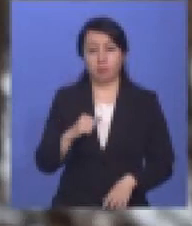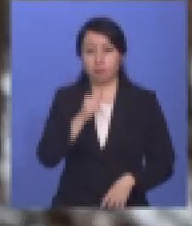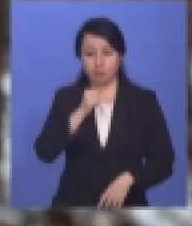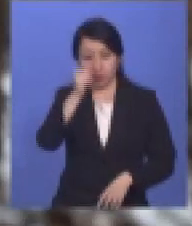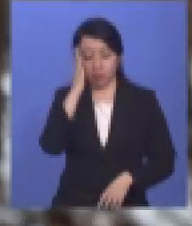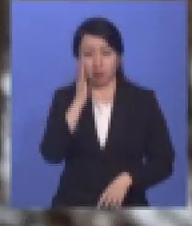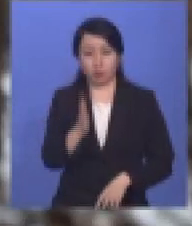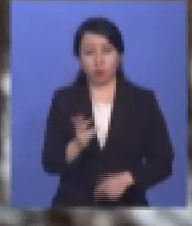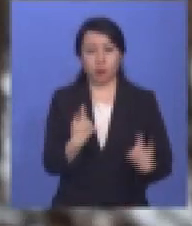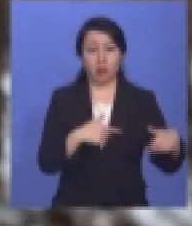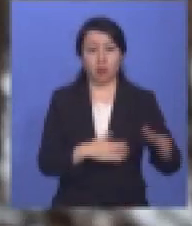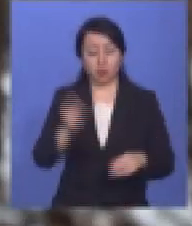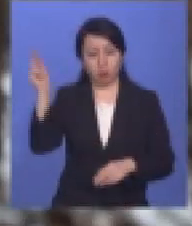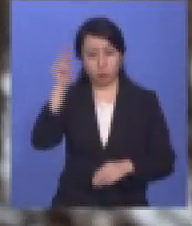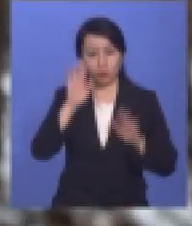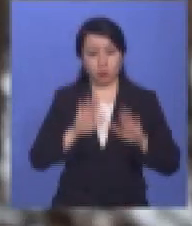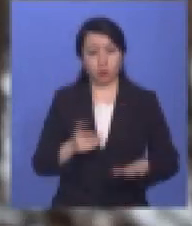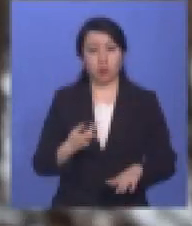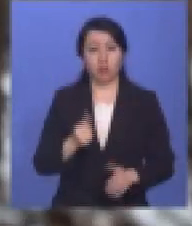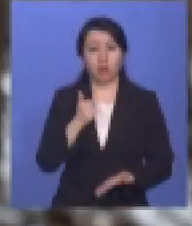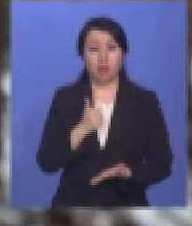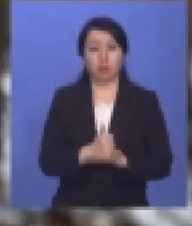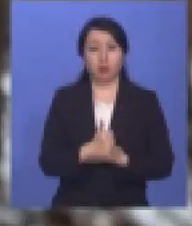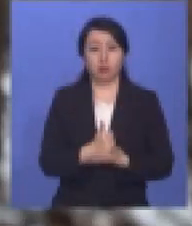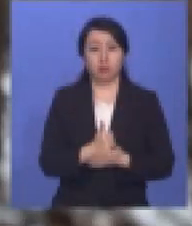организован учебный пункт, где основные азы